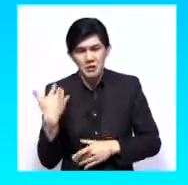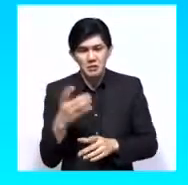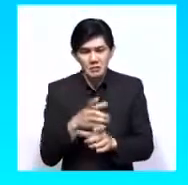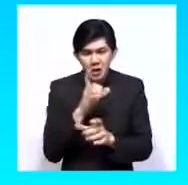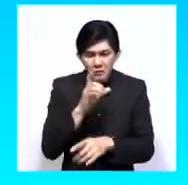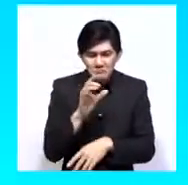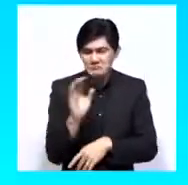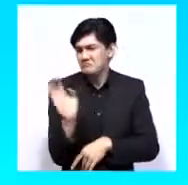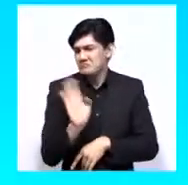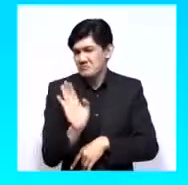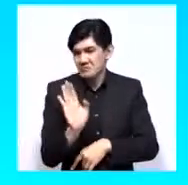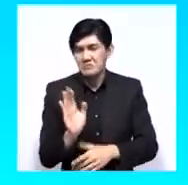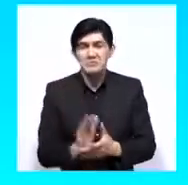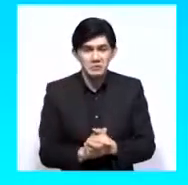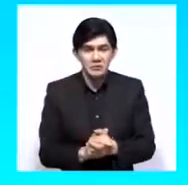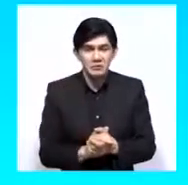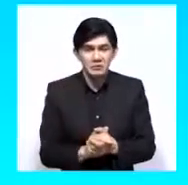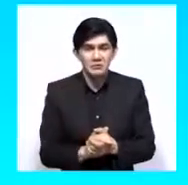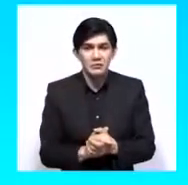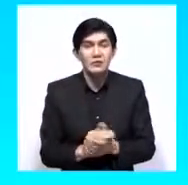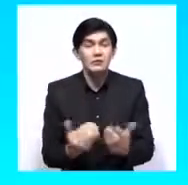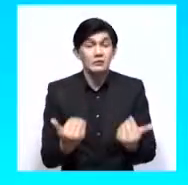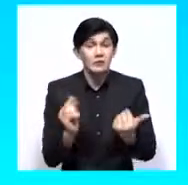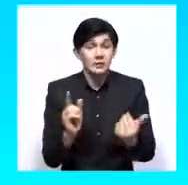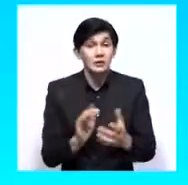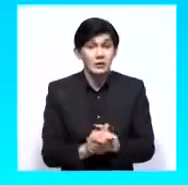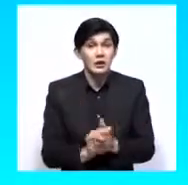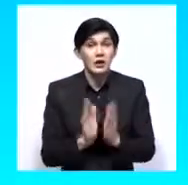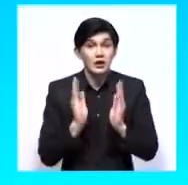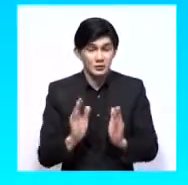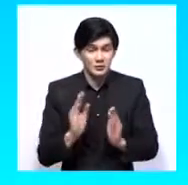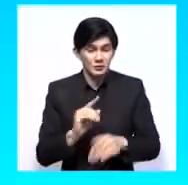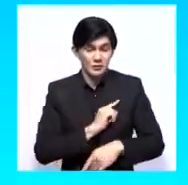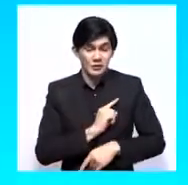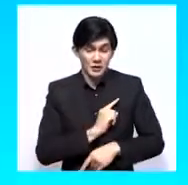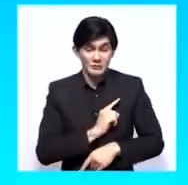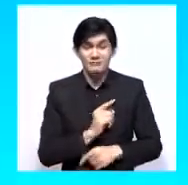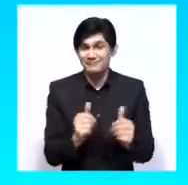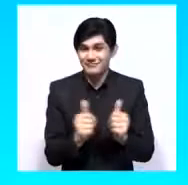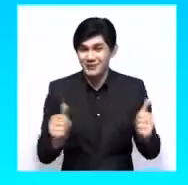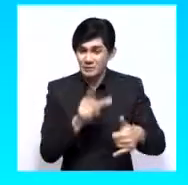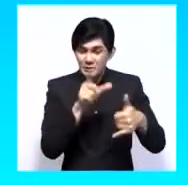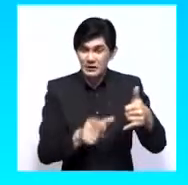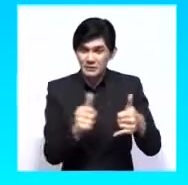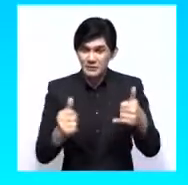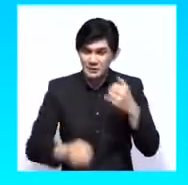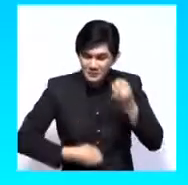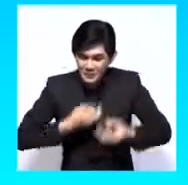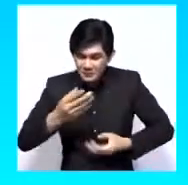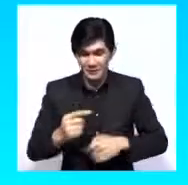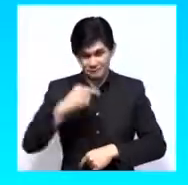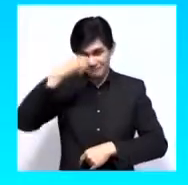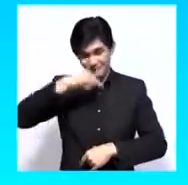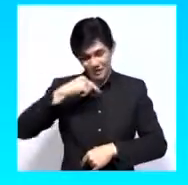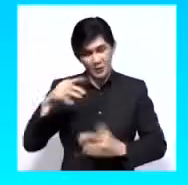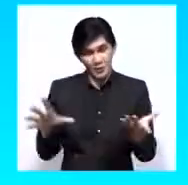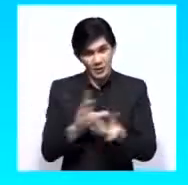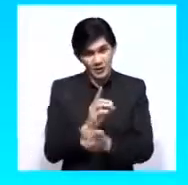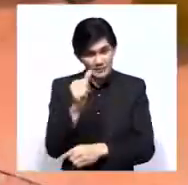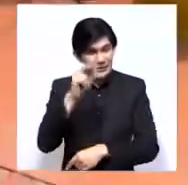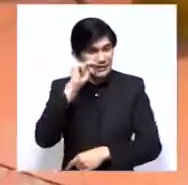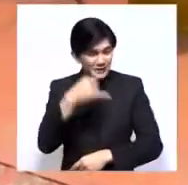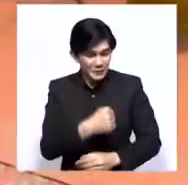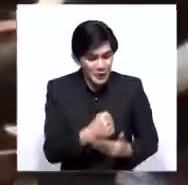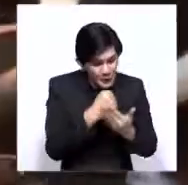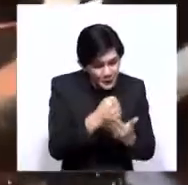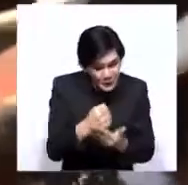นะคะหรือว่าเครื่องดองของเมาที่สำคัญเลยก็คือการเป็นเจ้าบ้านที่ดีด้วยการแสดงออกถึงความเป็นไทยในเรื่องของการมีน้